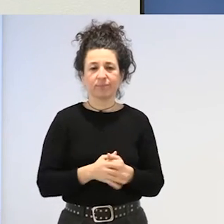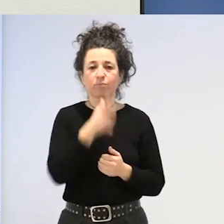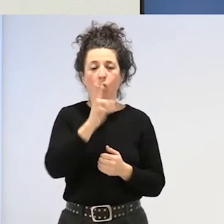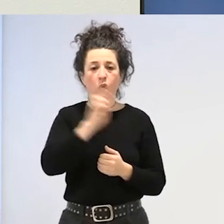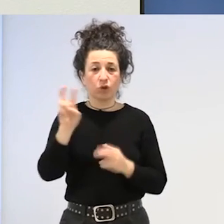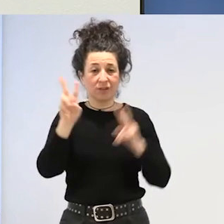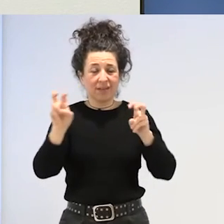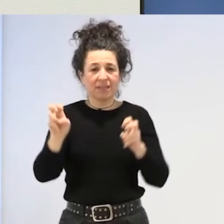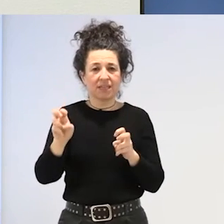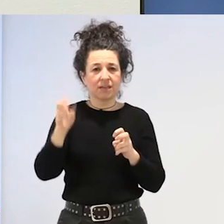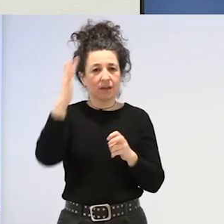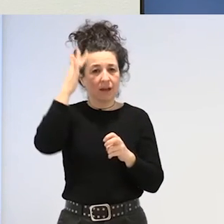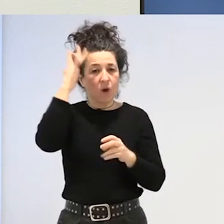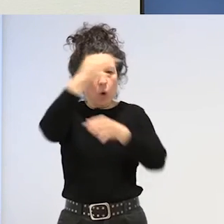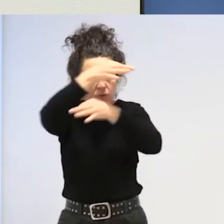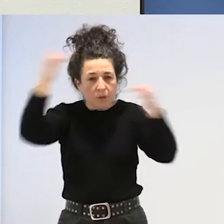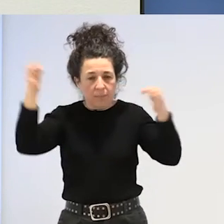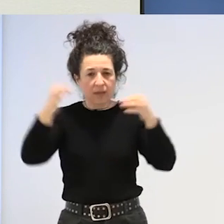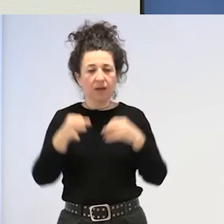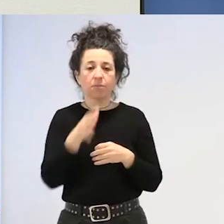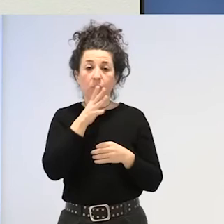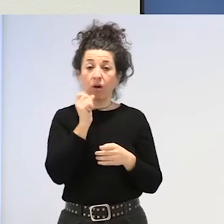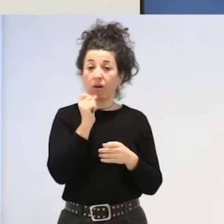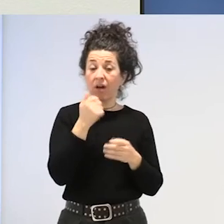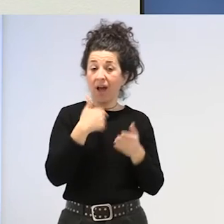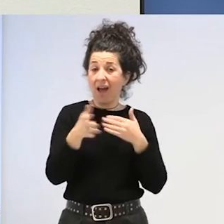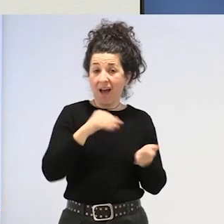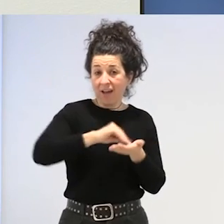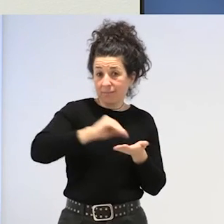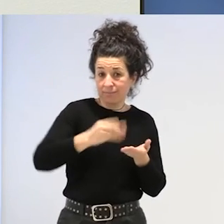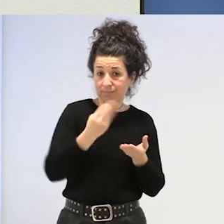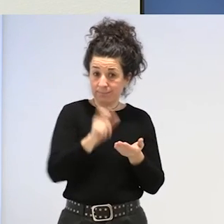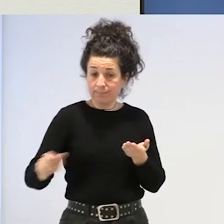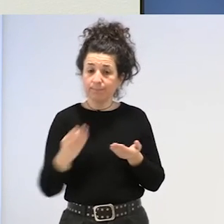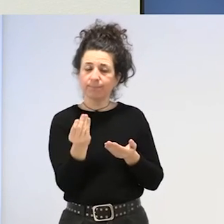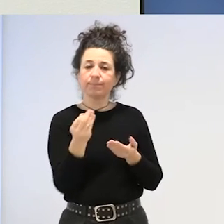eta bueno, hau idazle asko hori egin dute, papatean